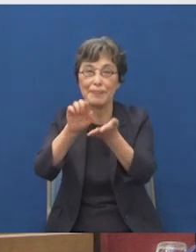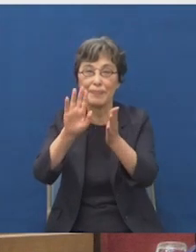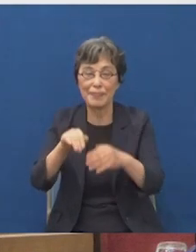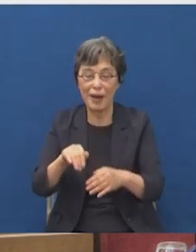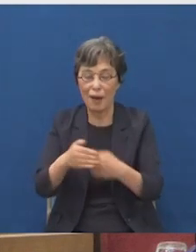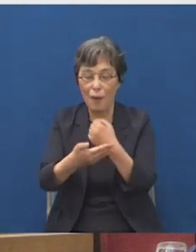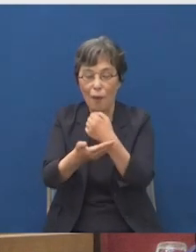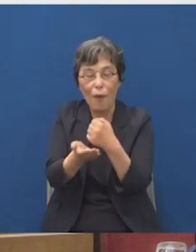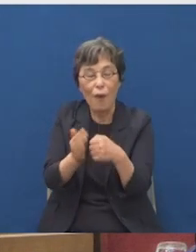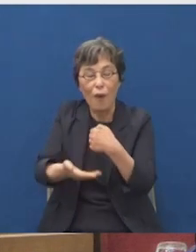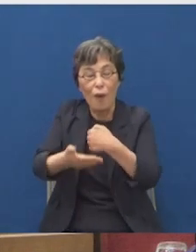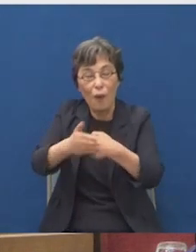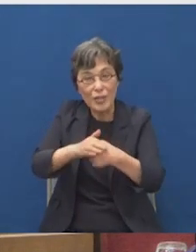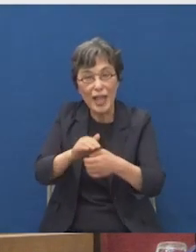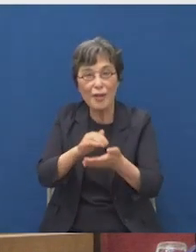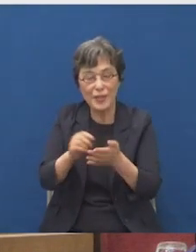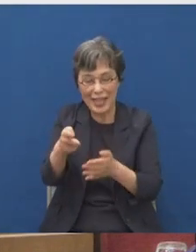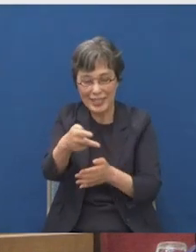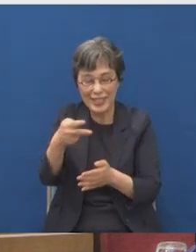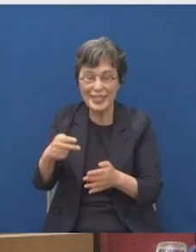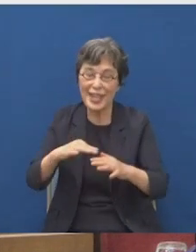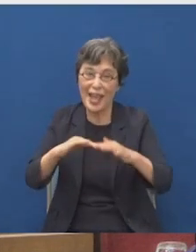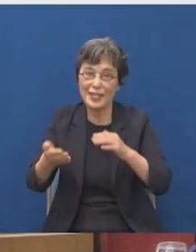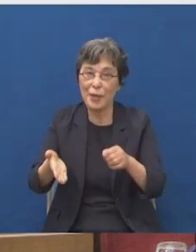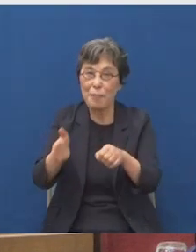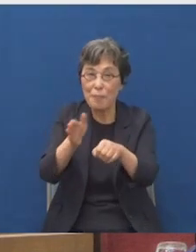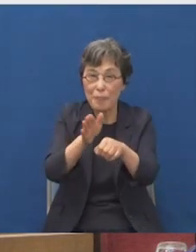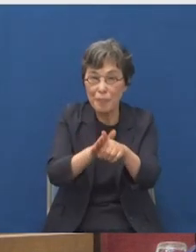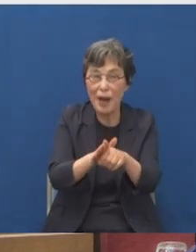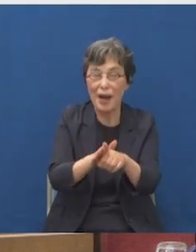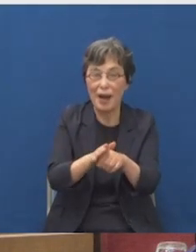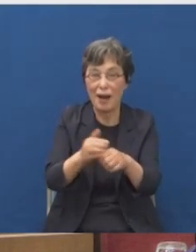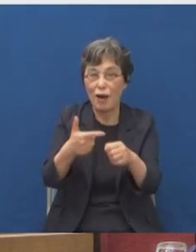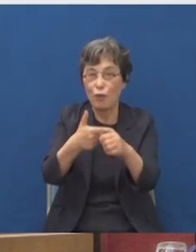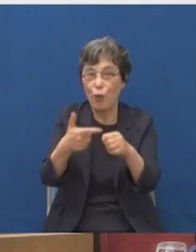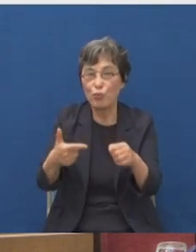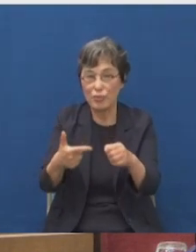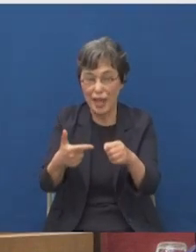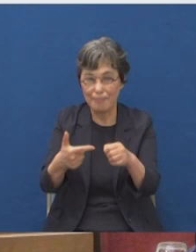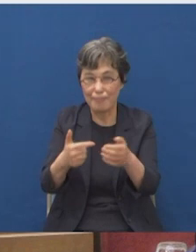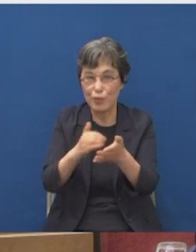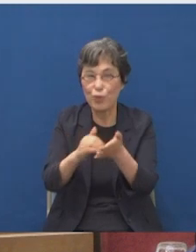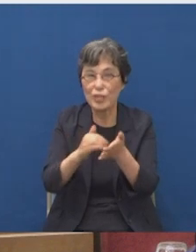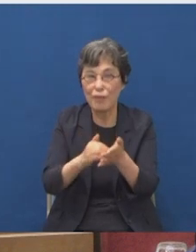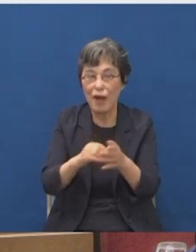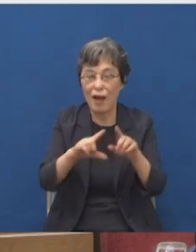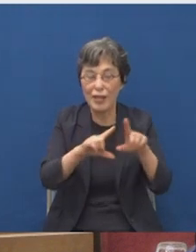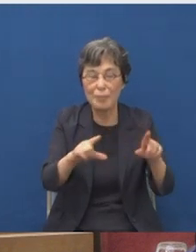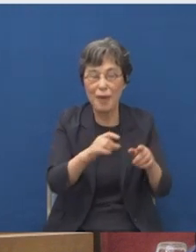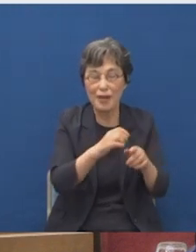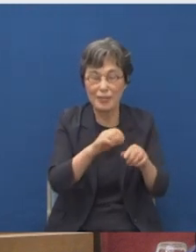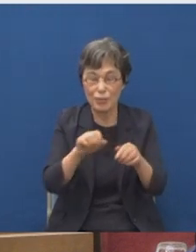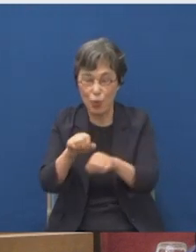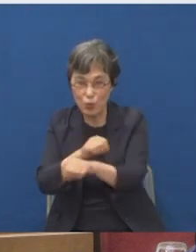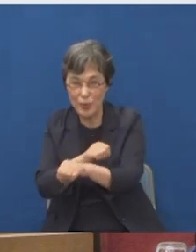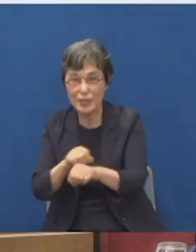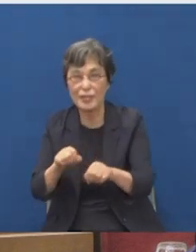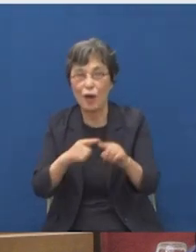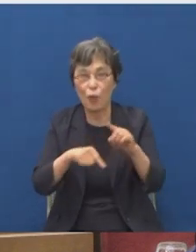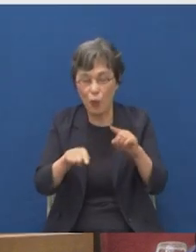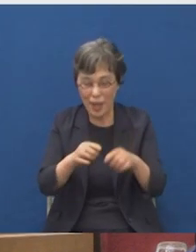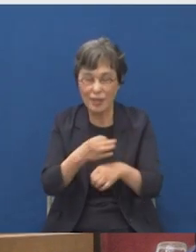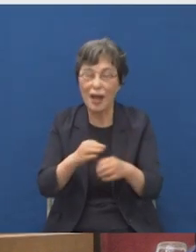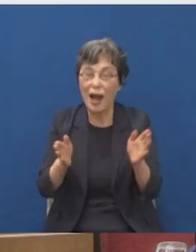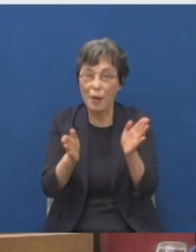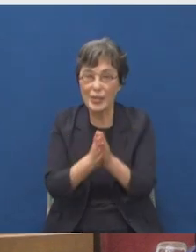正予算、いわゆる第二次編成を加えた令和6年度京都市予算は、一般会計、特別会計および公営企業会計